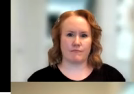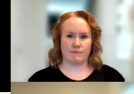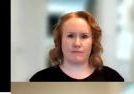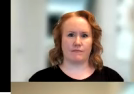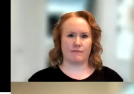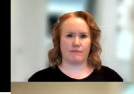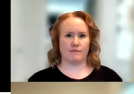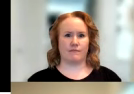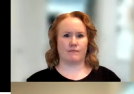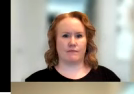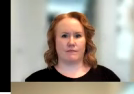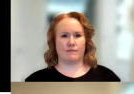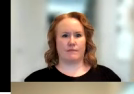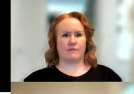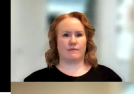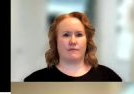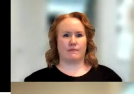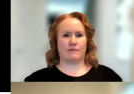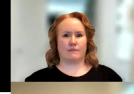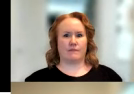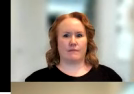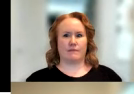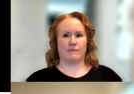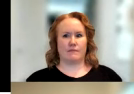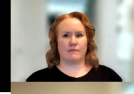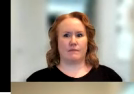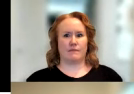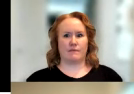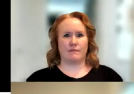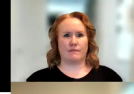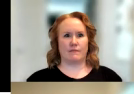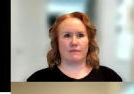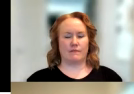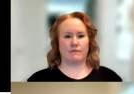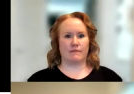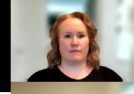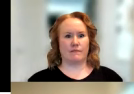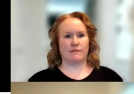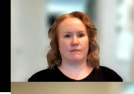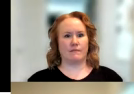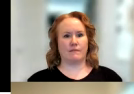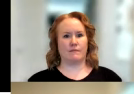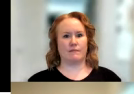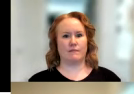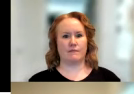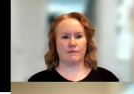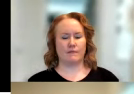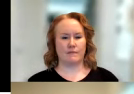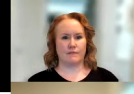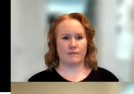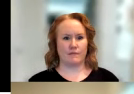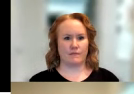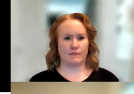for banktjenester for forbrukere skal man sikre at opplysningene forståelige uten å overstige et gitt kompleksitetsnivå. Men